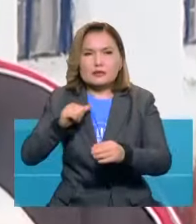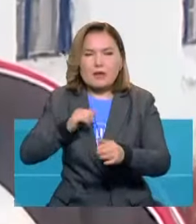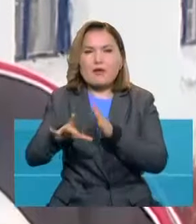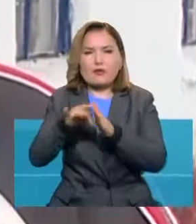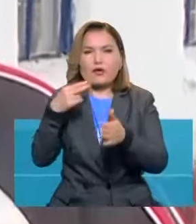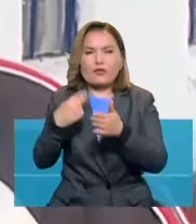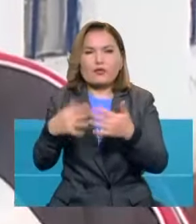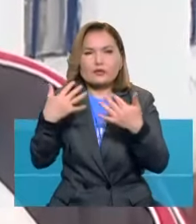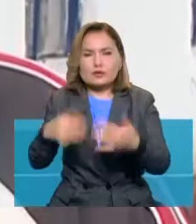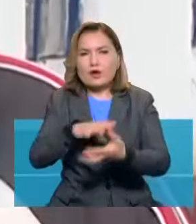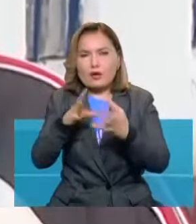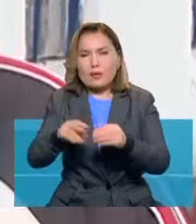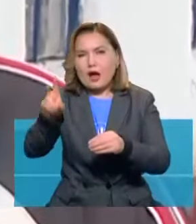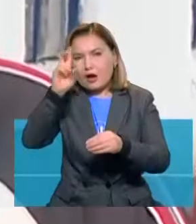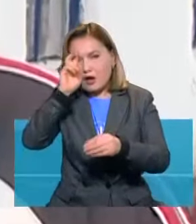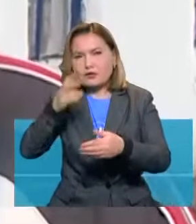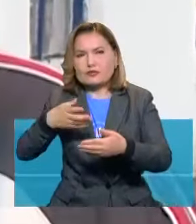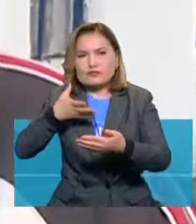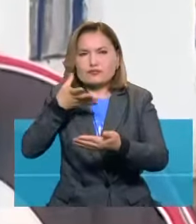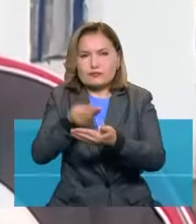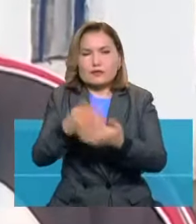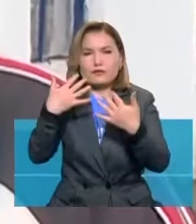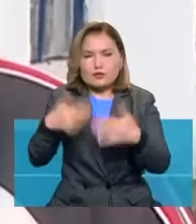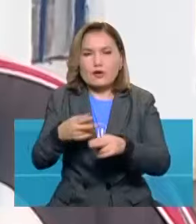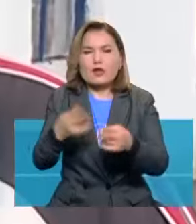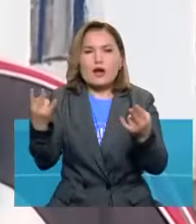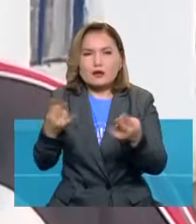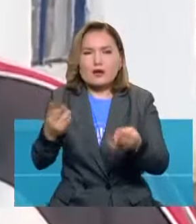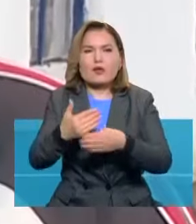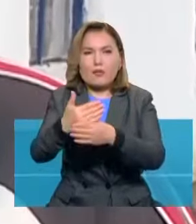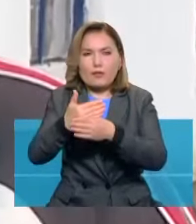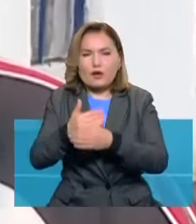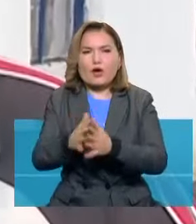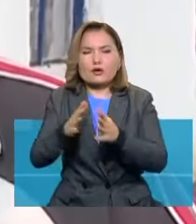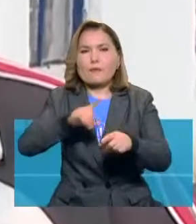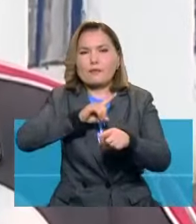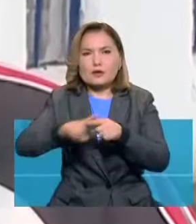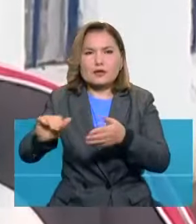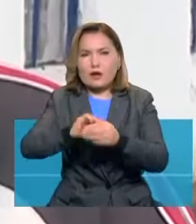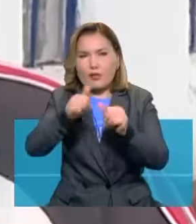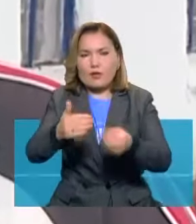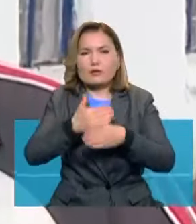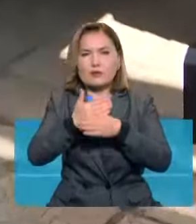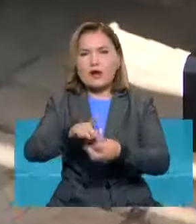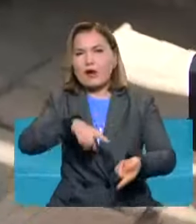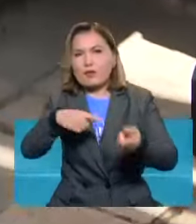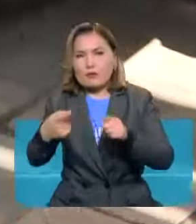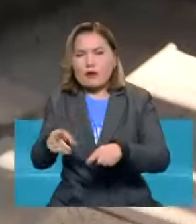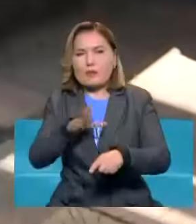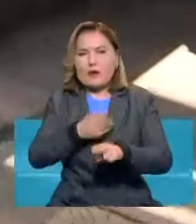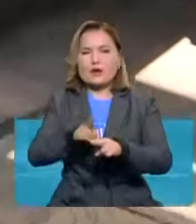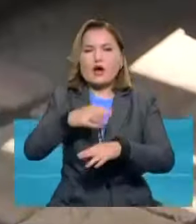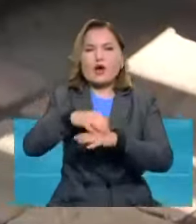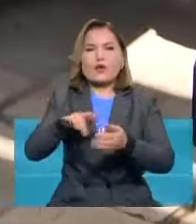он нас устроил. Компенсацию уже получили. Всю необходимую помощь нам оказали очень быстро и даже помогли с переездом. А как считал,